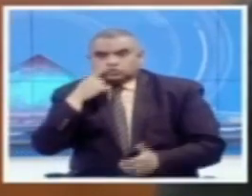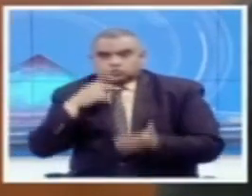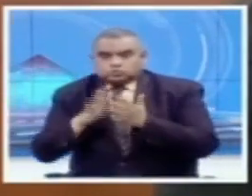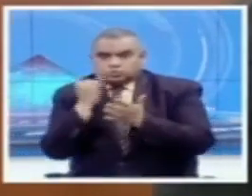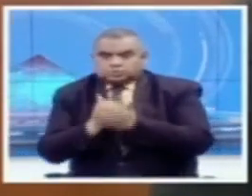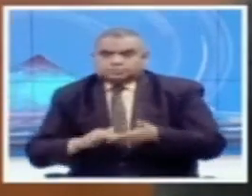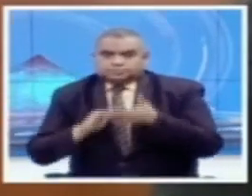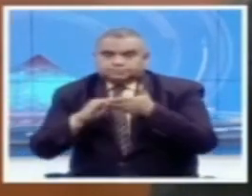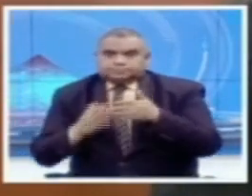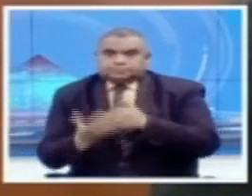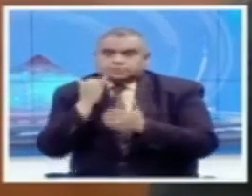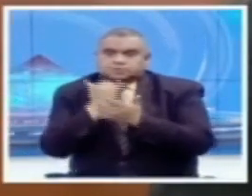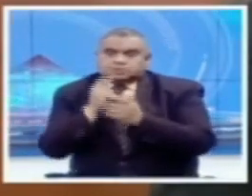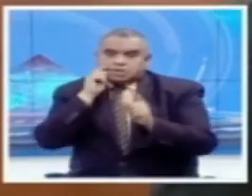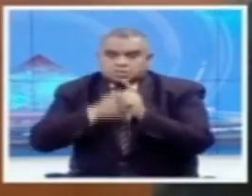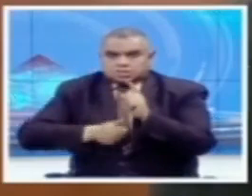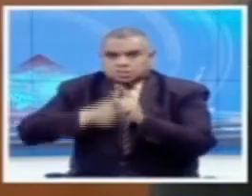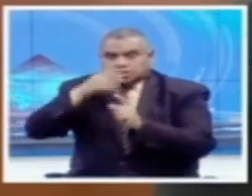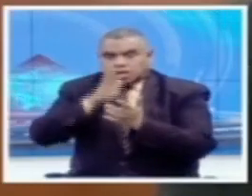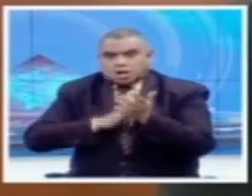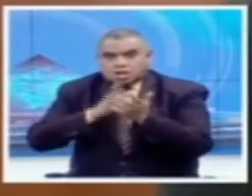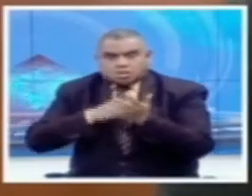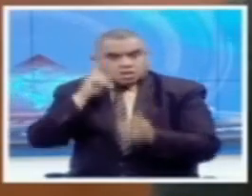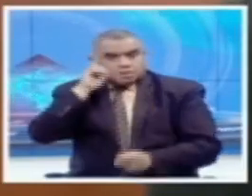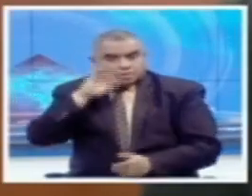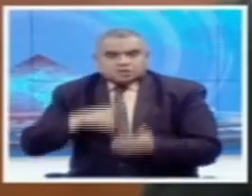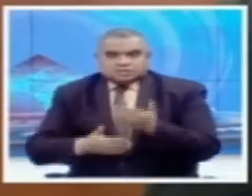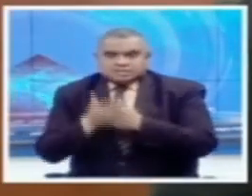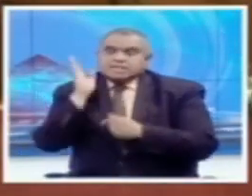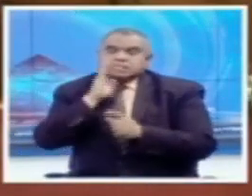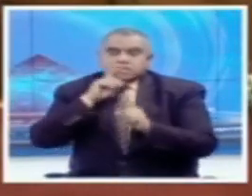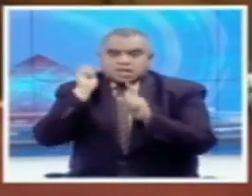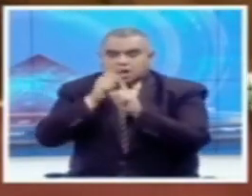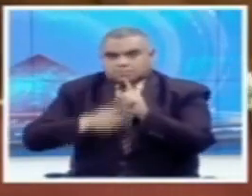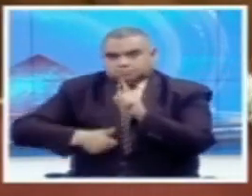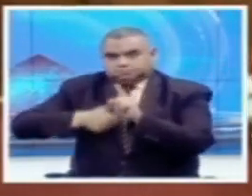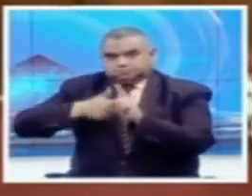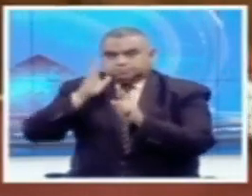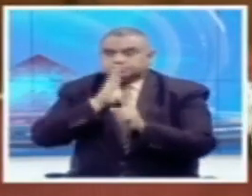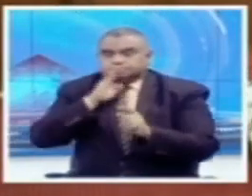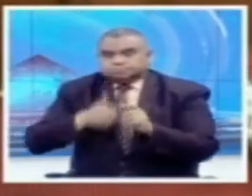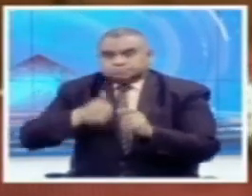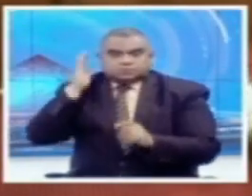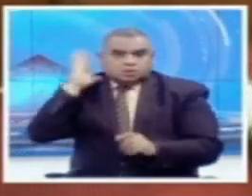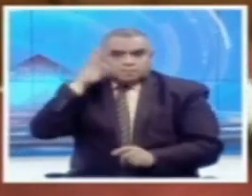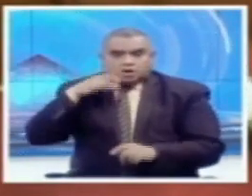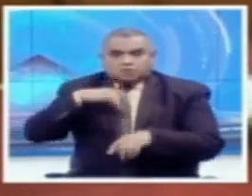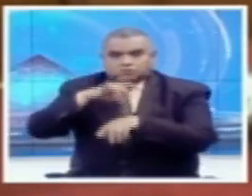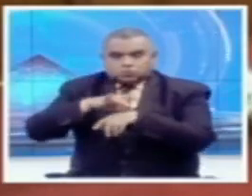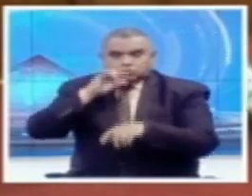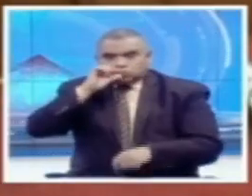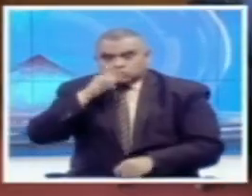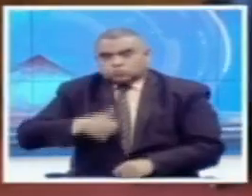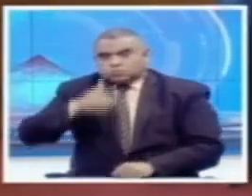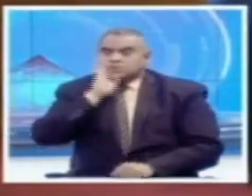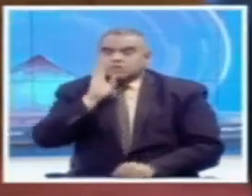أكاديمية الشرطة، ورشة بالتنظيم ده بالمحاضرين اللي موجودين ده، قامات كبيرة بتدرس، مواضيع كبيرة بيتم مناقشتها